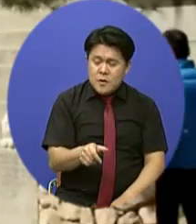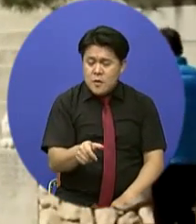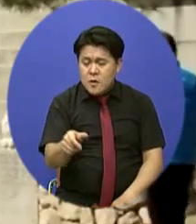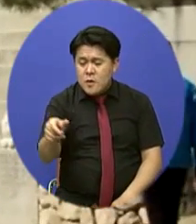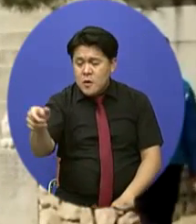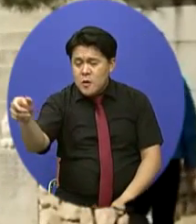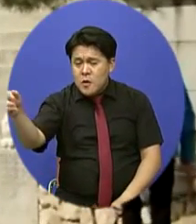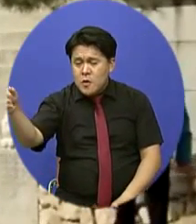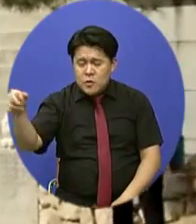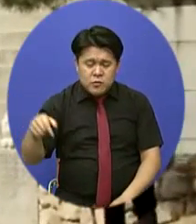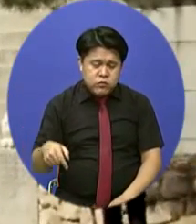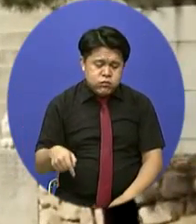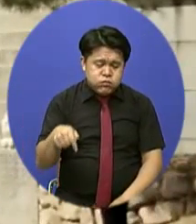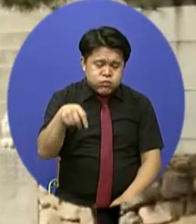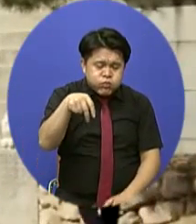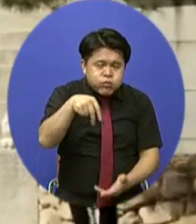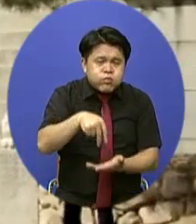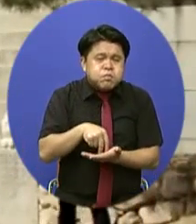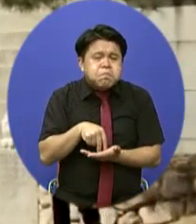해갈래길